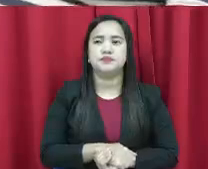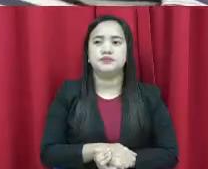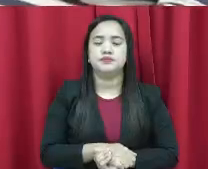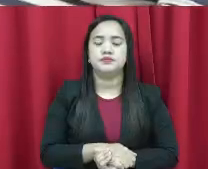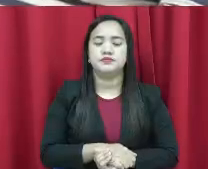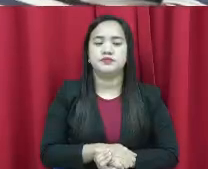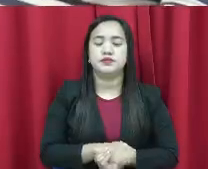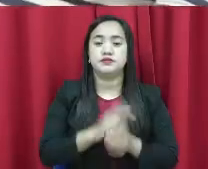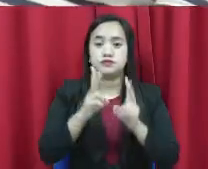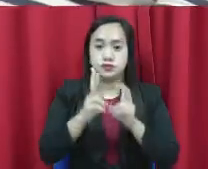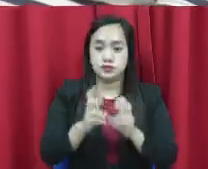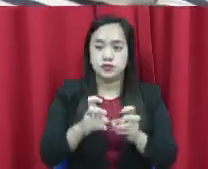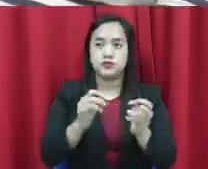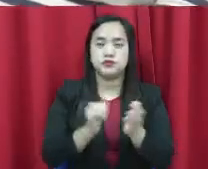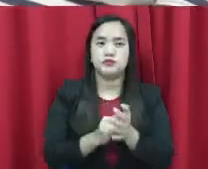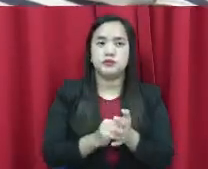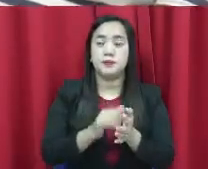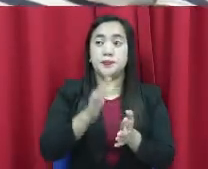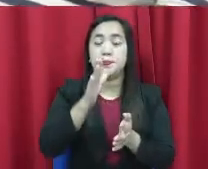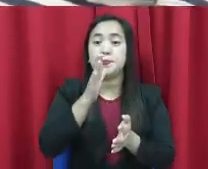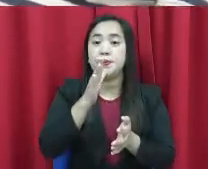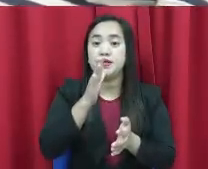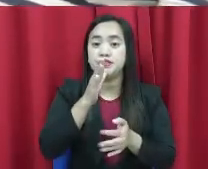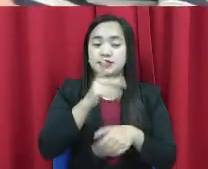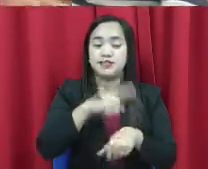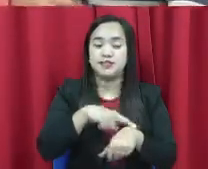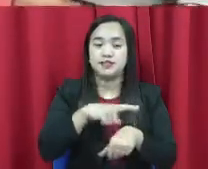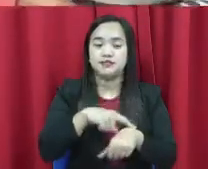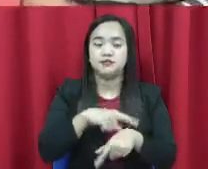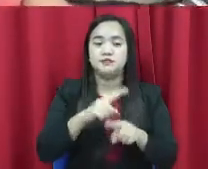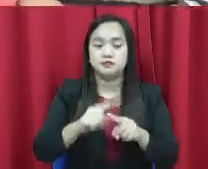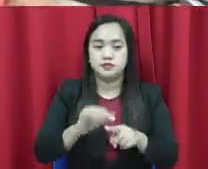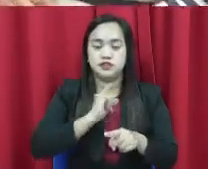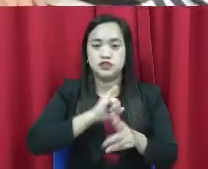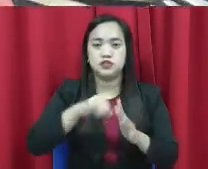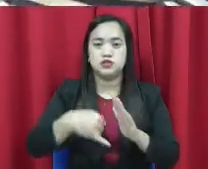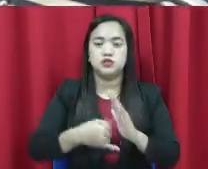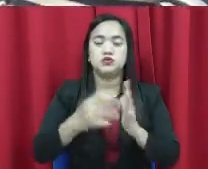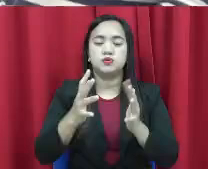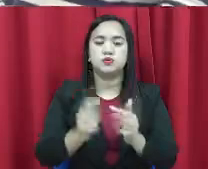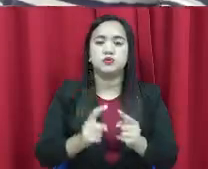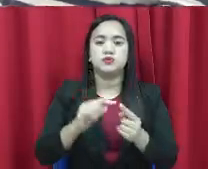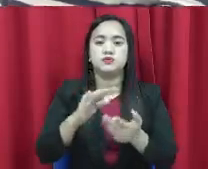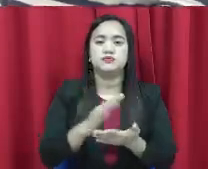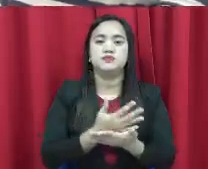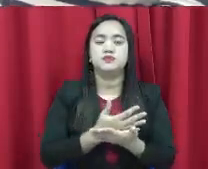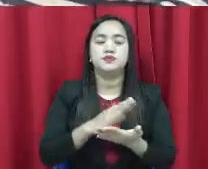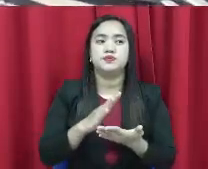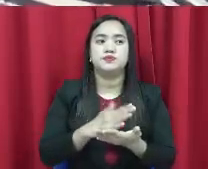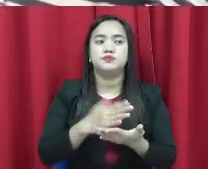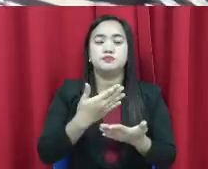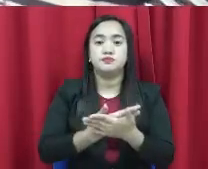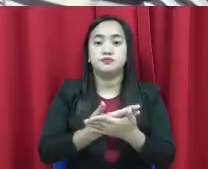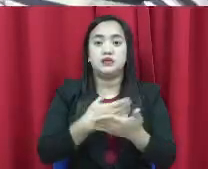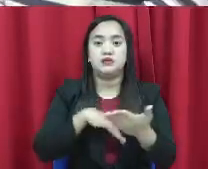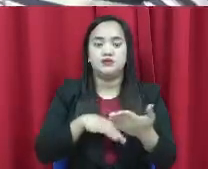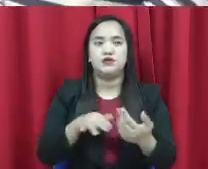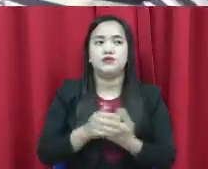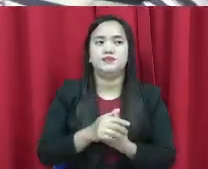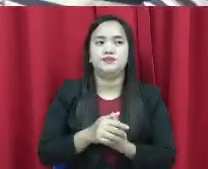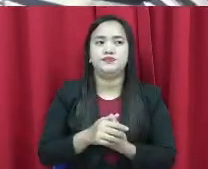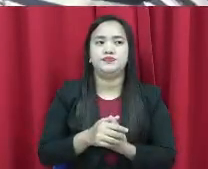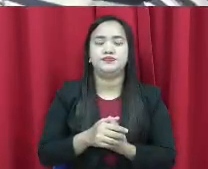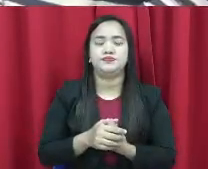Although na ito po ay mother's episode pero gusto ko rin po i-share sa inyo na siyang Kanina nga bago ako